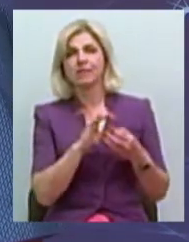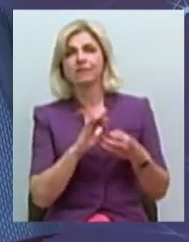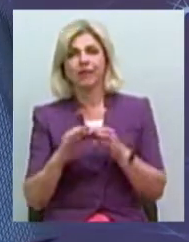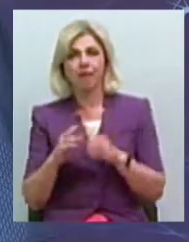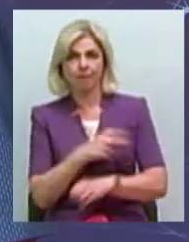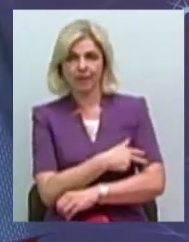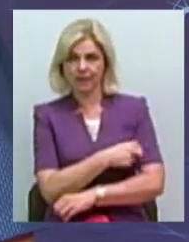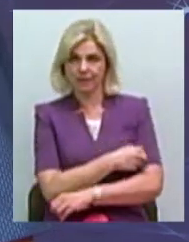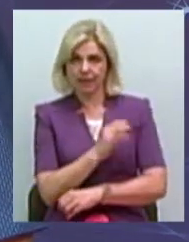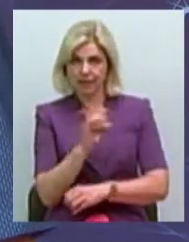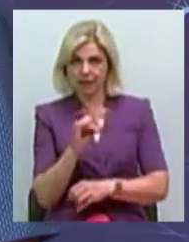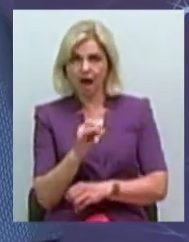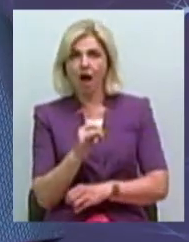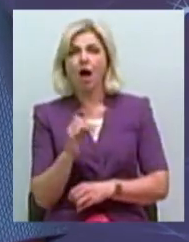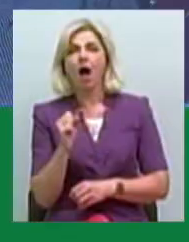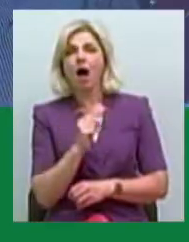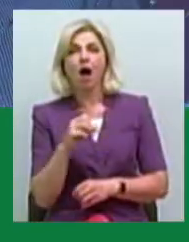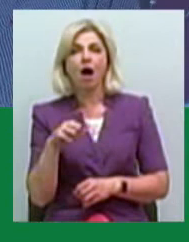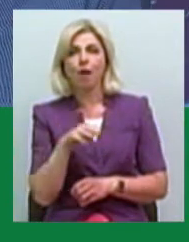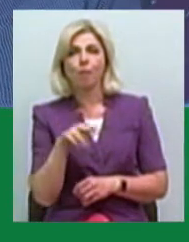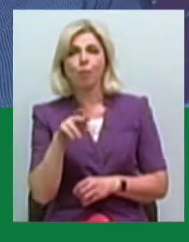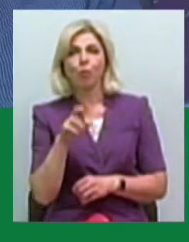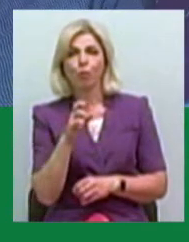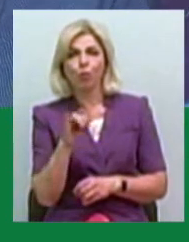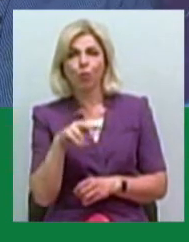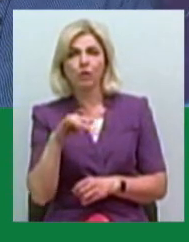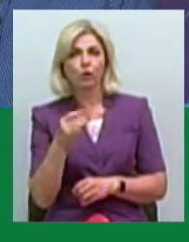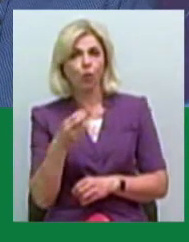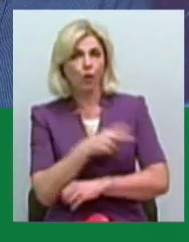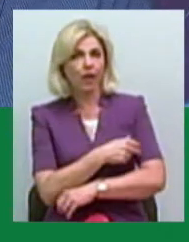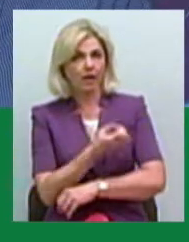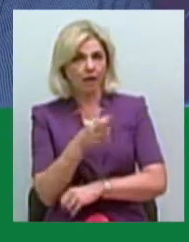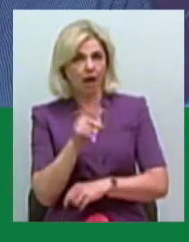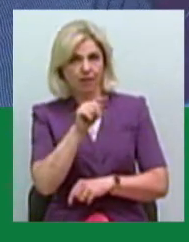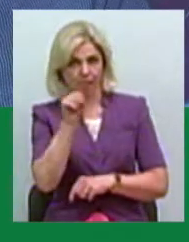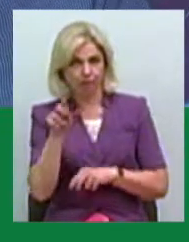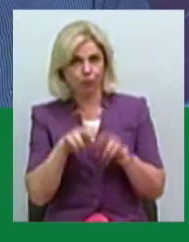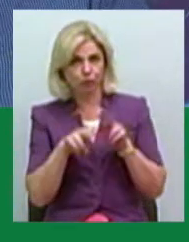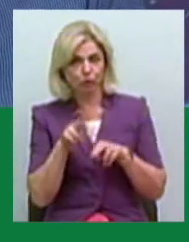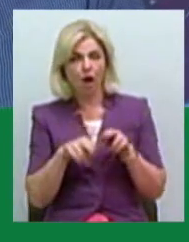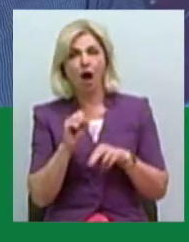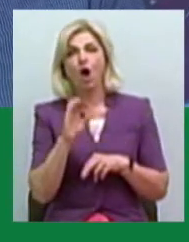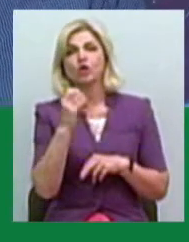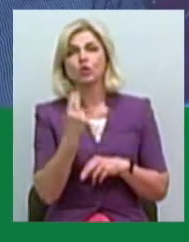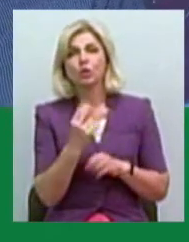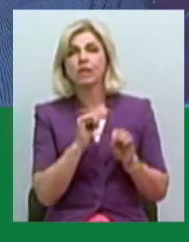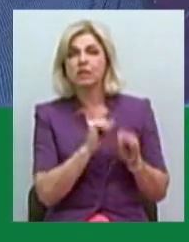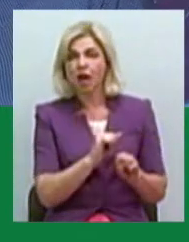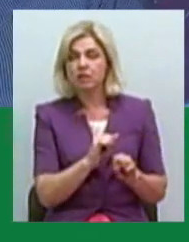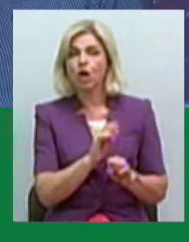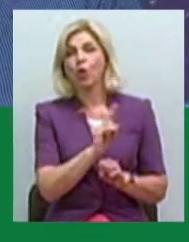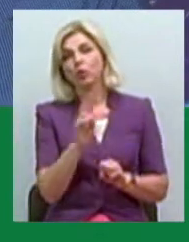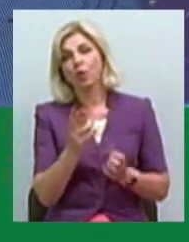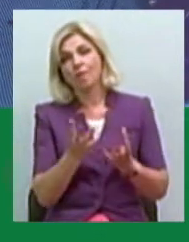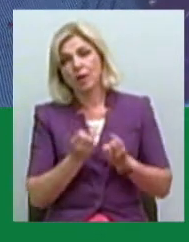на них, амбулаторії будують. Але ж соціальний захист, деякі громади беруть на себе, деякі ні. А